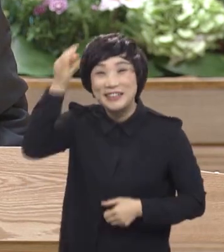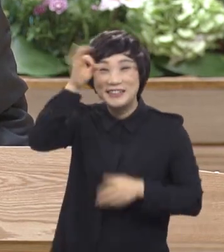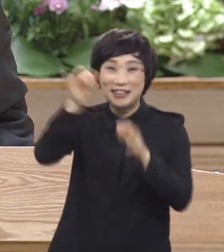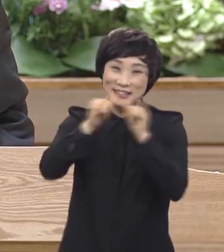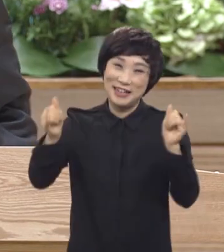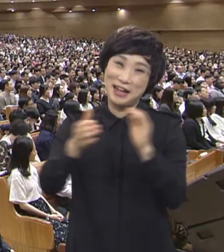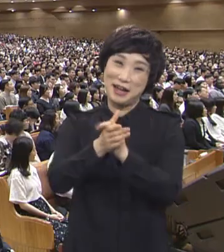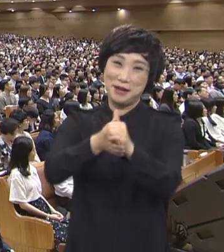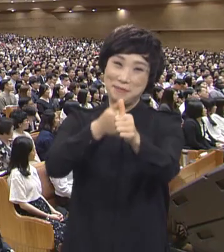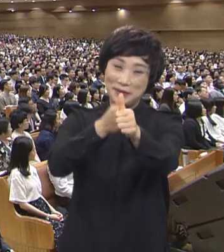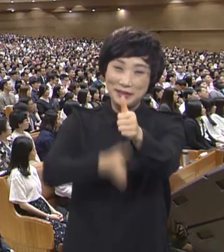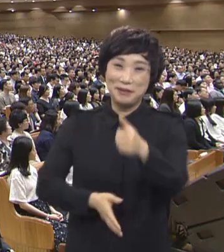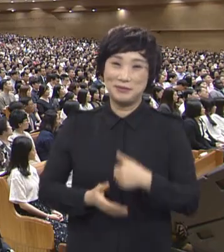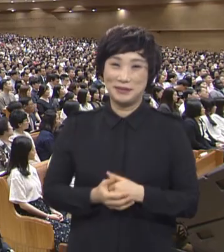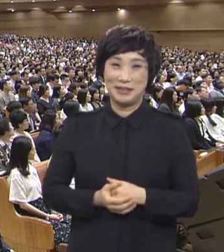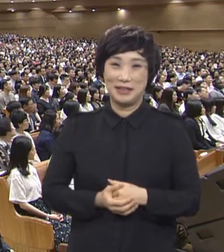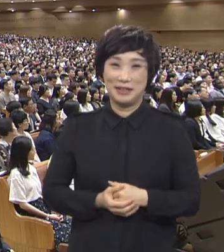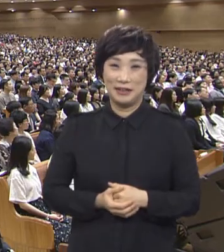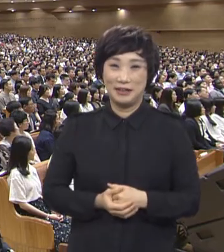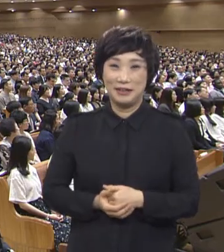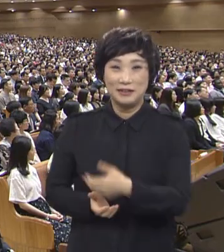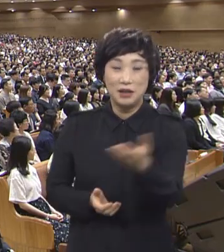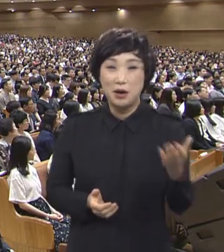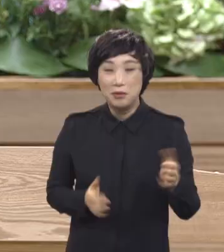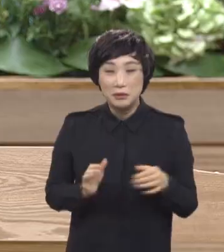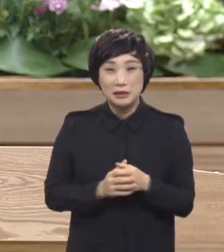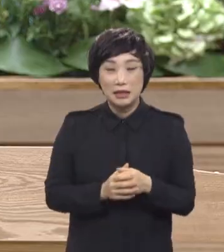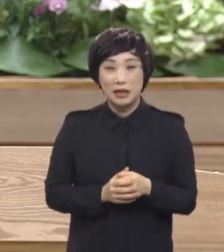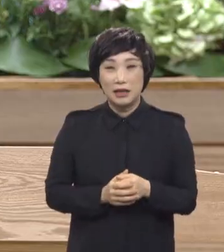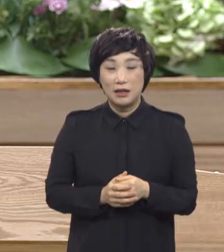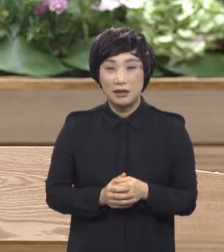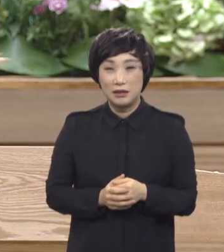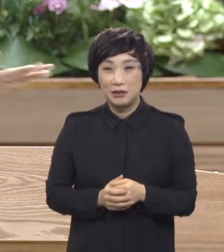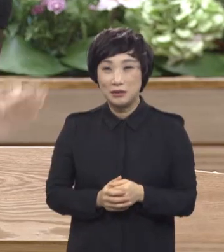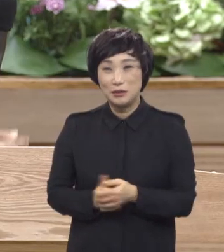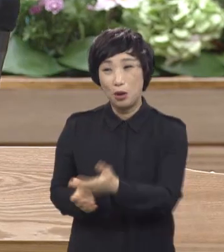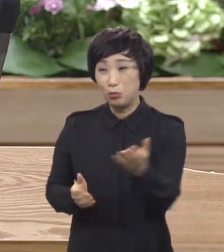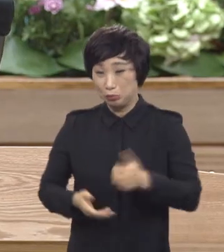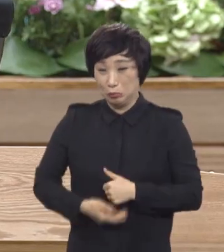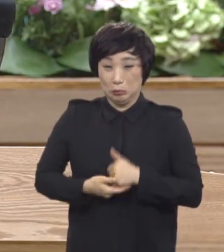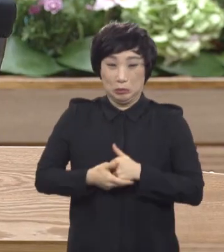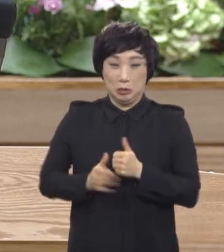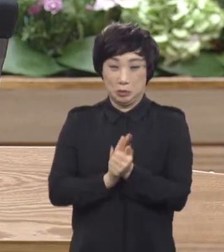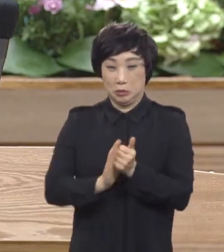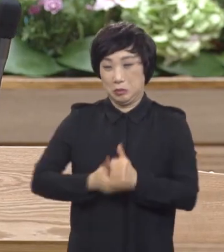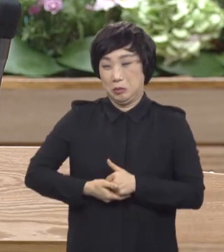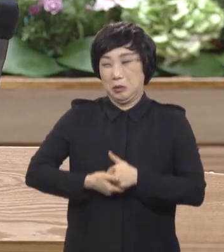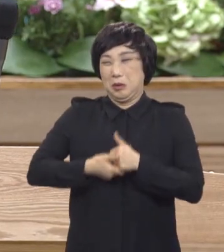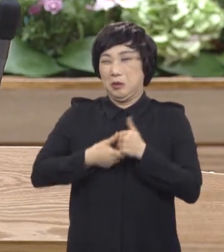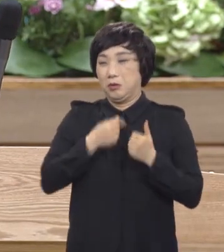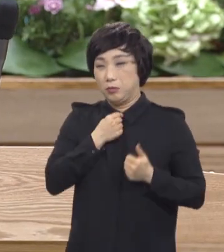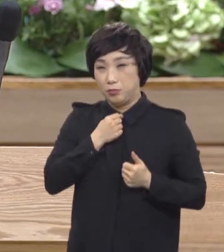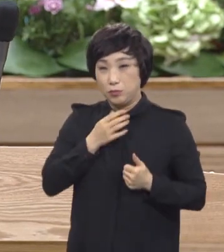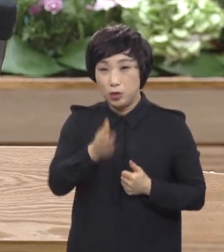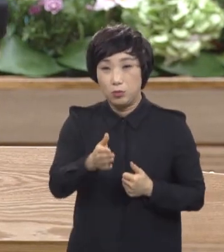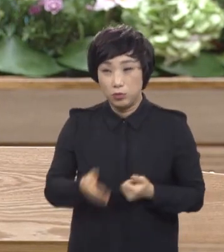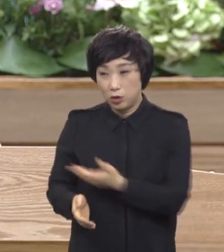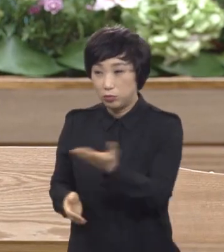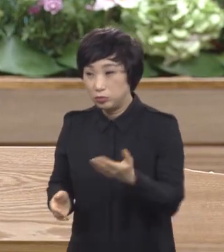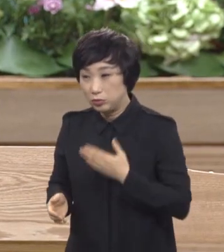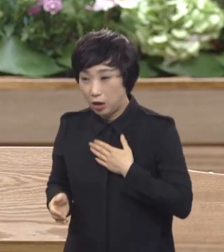아멘 합시다 그런데 전부다 대접받으려고 대접하려고 아느니